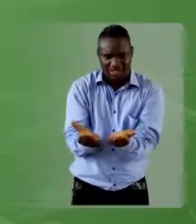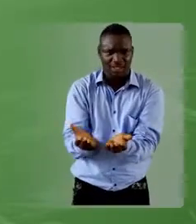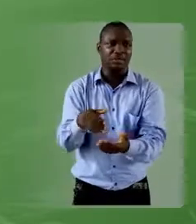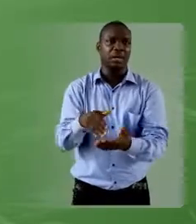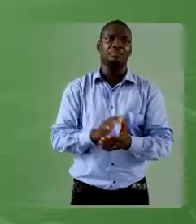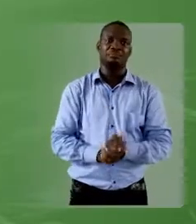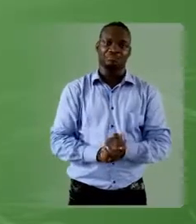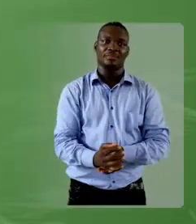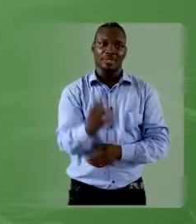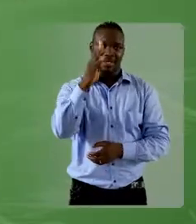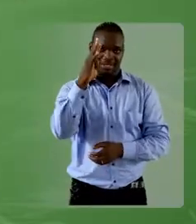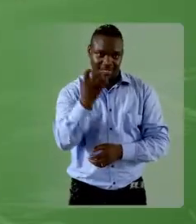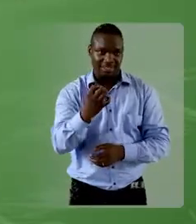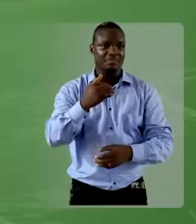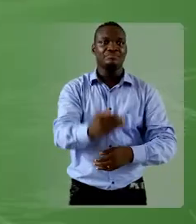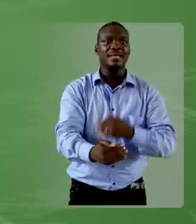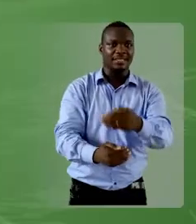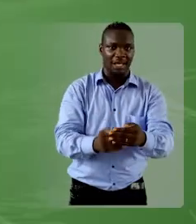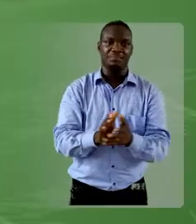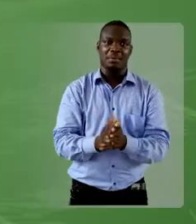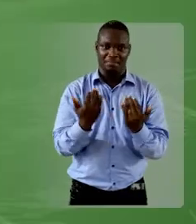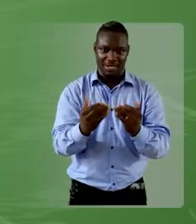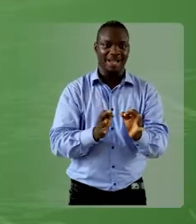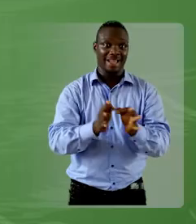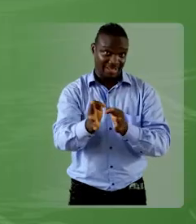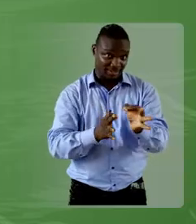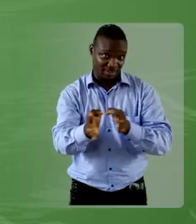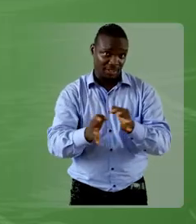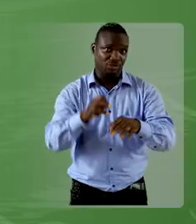la quatrième étape, c'est-à-dire l'interprétation.